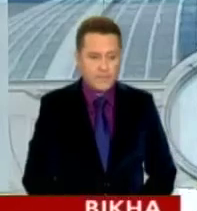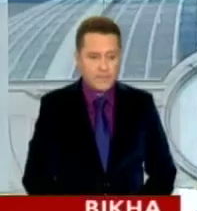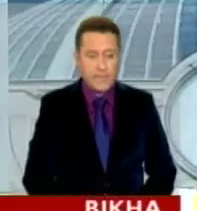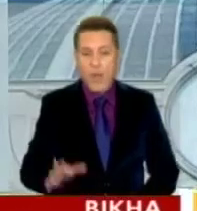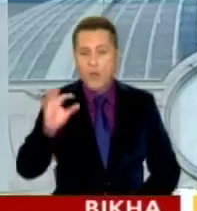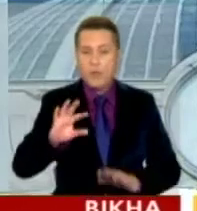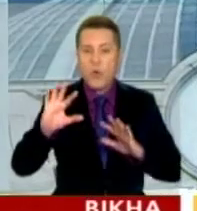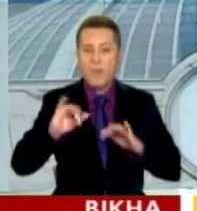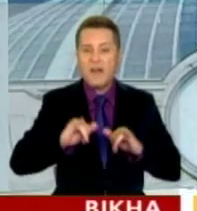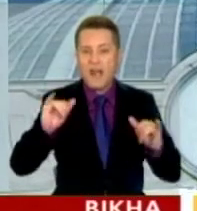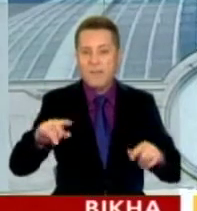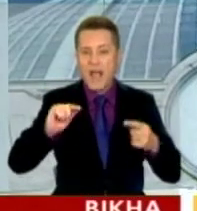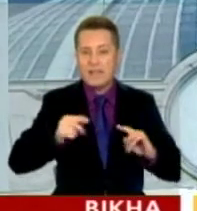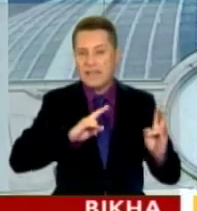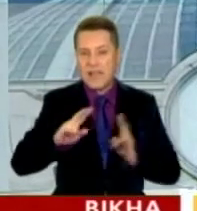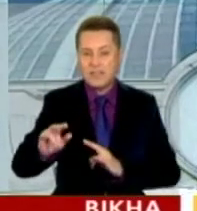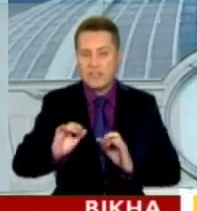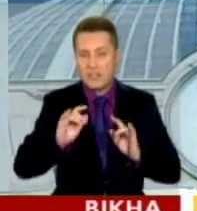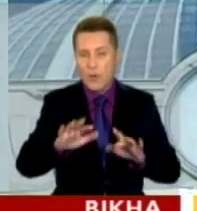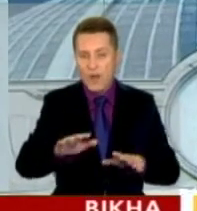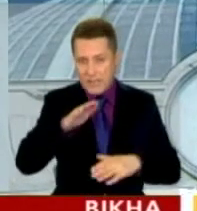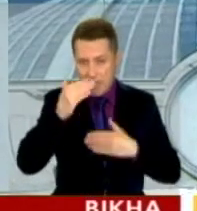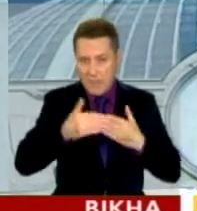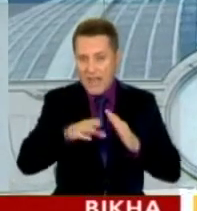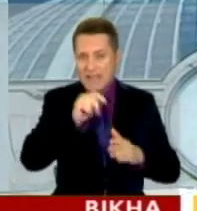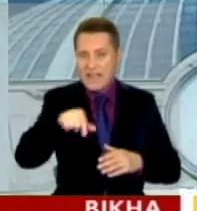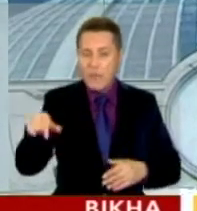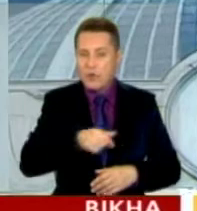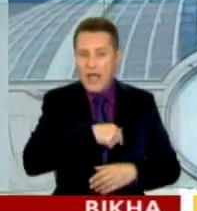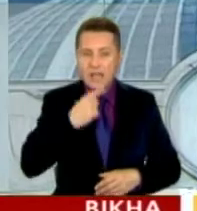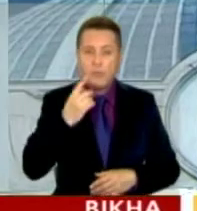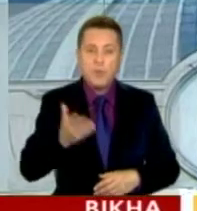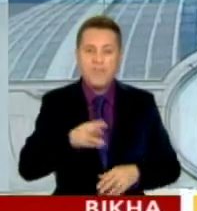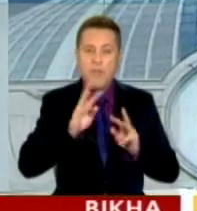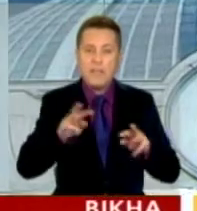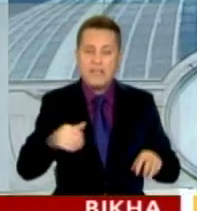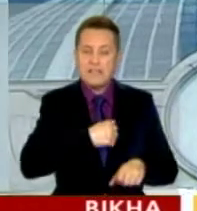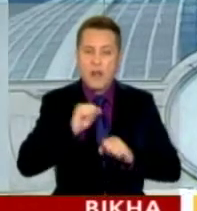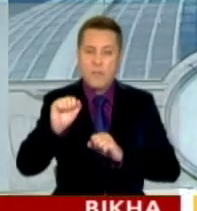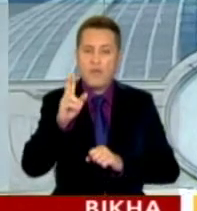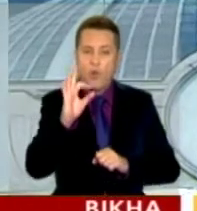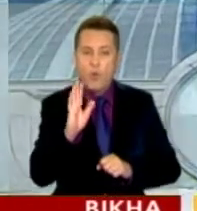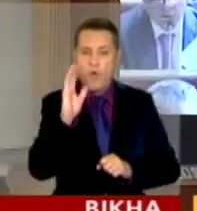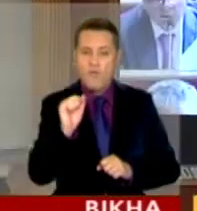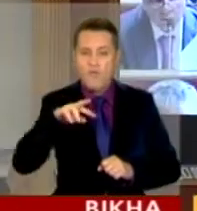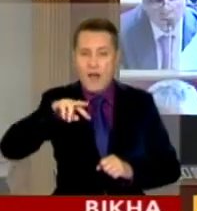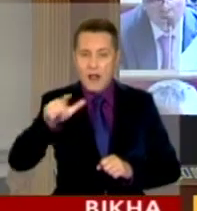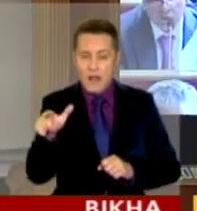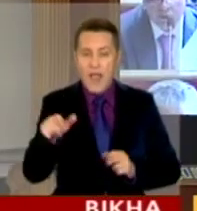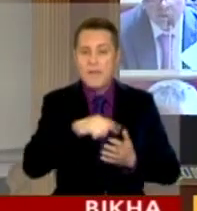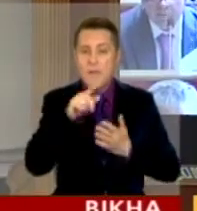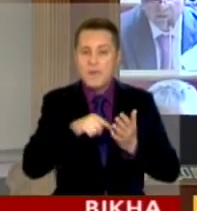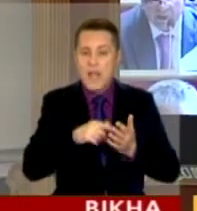Про перебіг антитерористичної операції сьогодні перед депутатами у Верховній Раді доповідав міністр оборони Михайло Коваль. На питання комуністів,